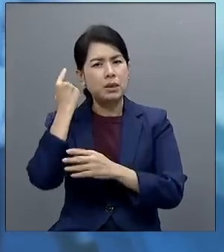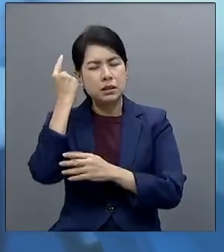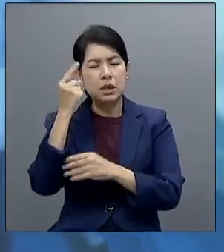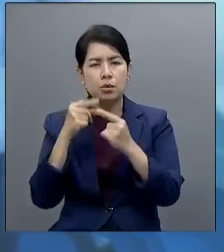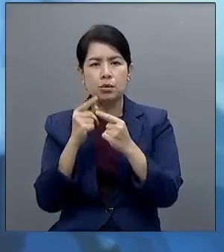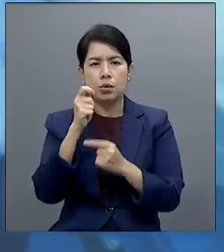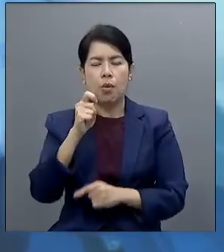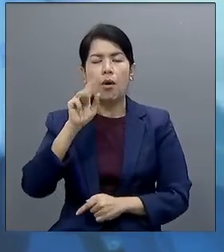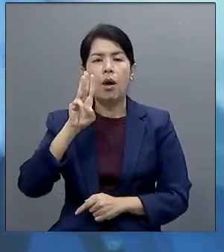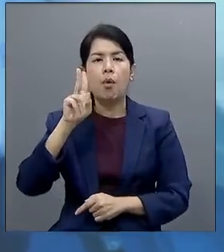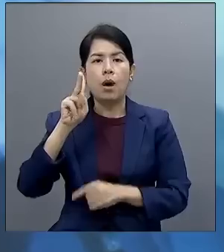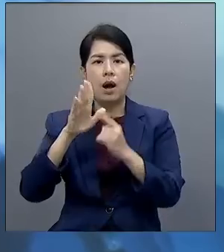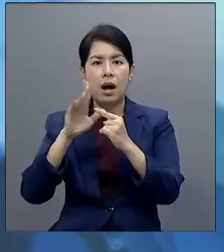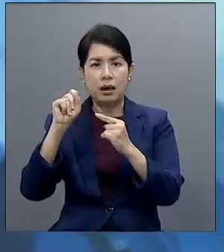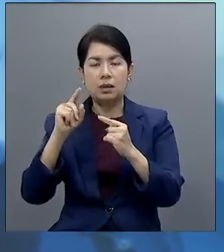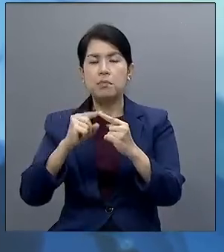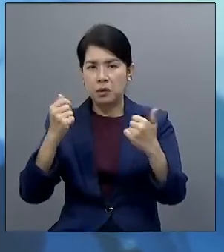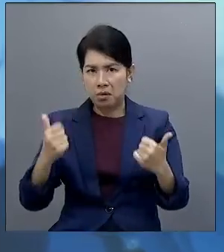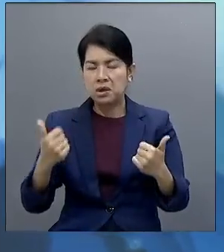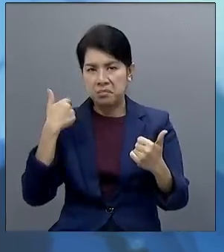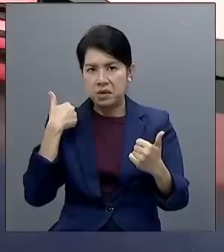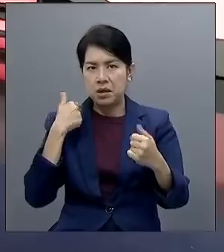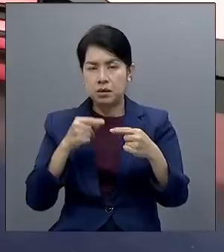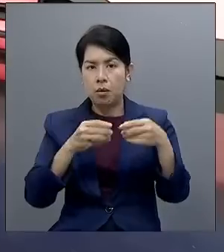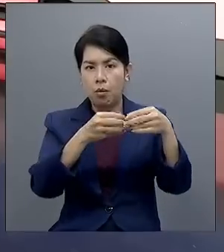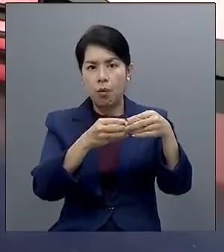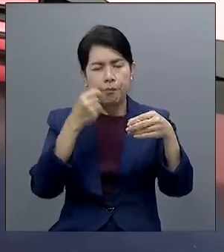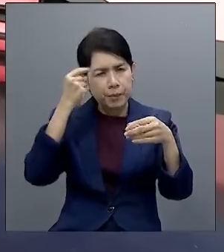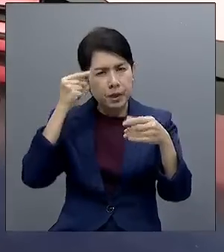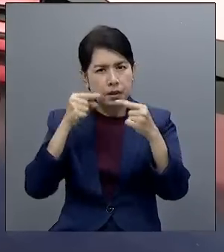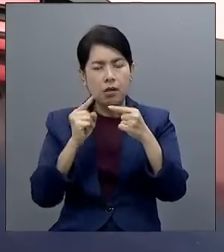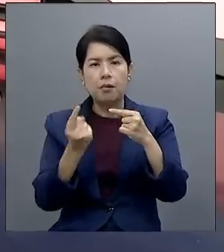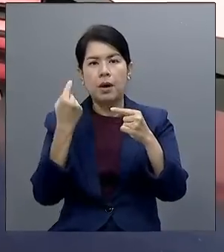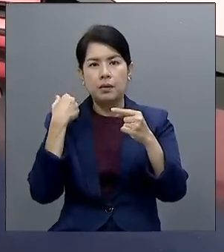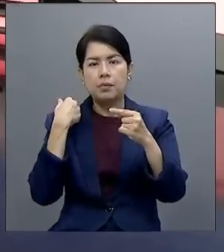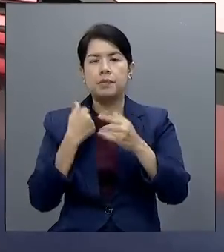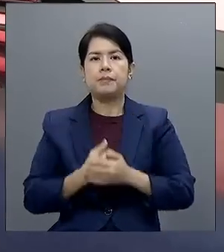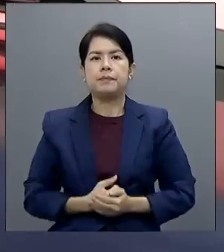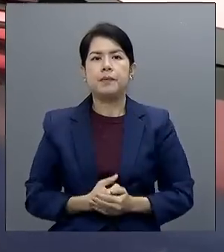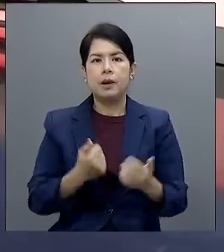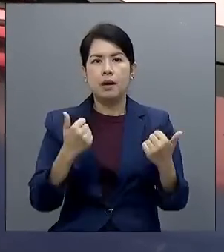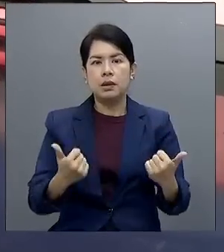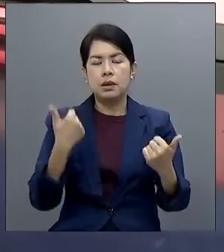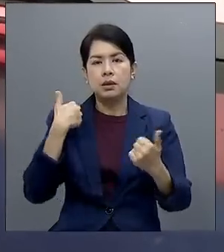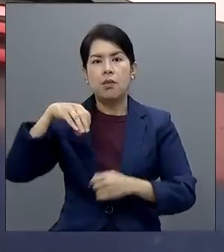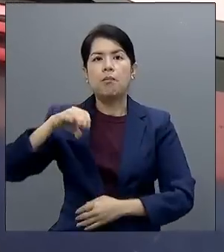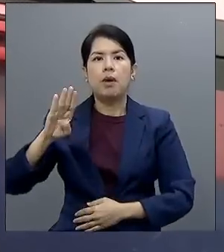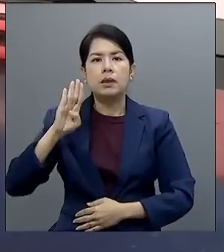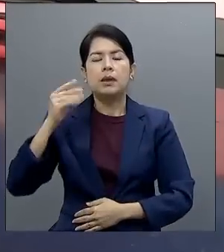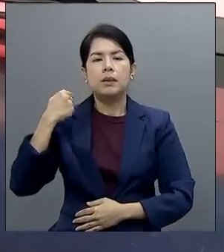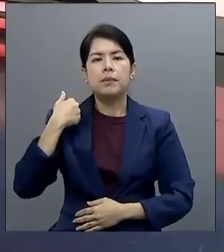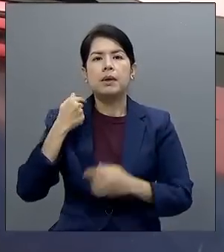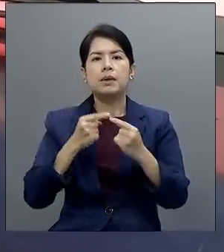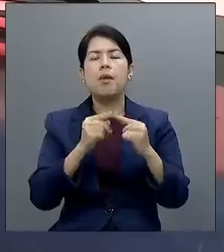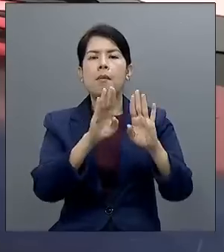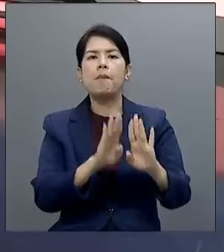หนึ่งการท่องเที่ยวรูปแบบใหม่ที่กำลังมาแต่ก็ไม่ได้มีอะไรออกมารับรองในเรื่องนี้ค่ะส่วนใหญ่ผู้ประกอบการก็จะใช้ในลักษณะของการให้เซ็น